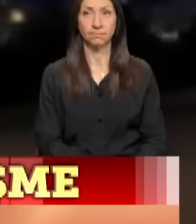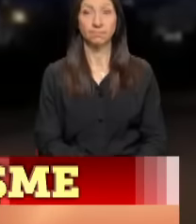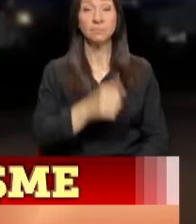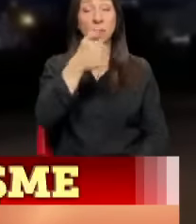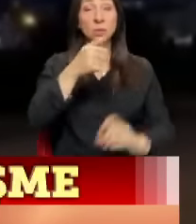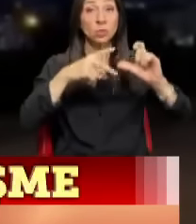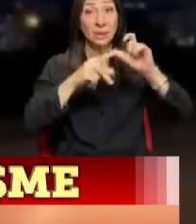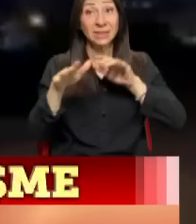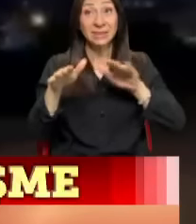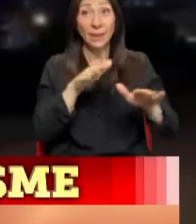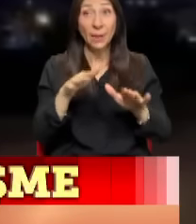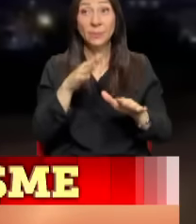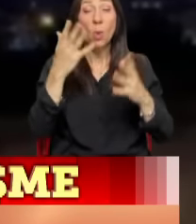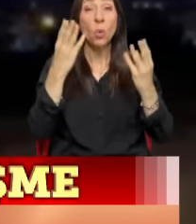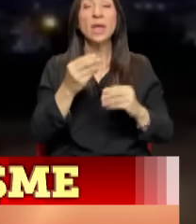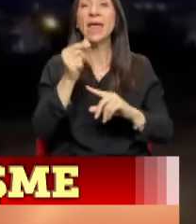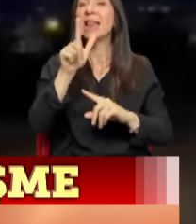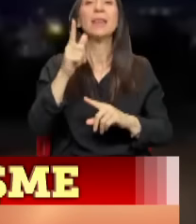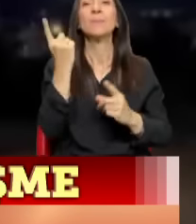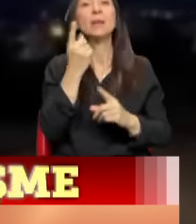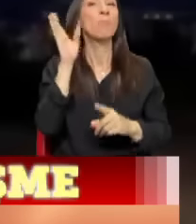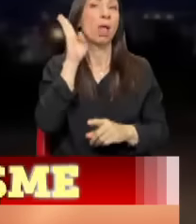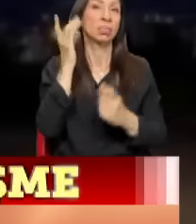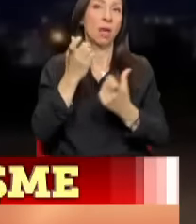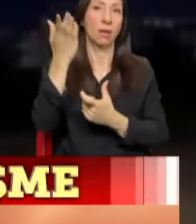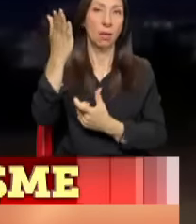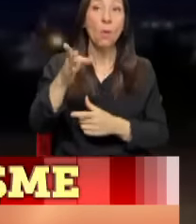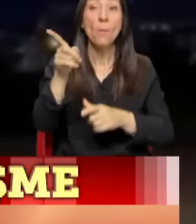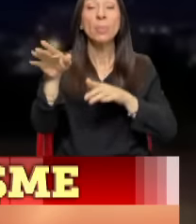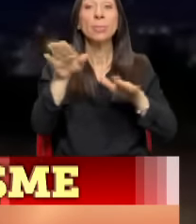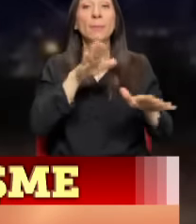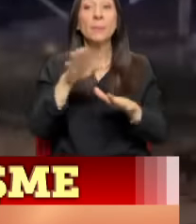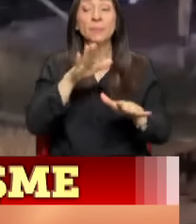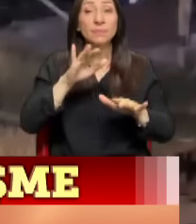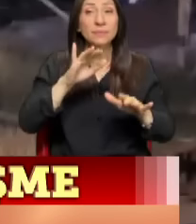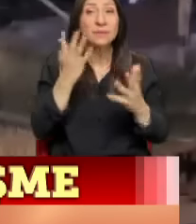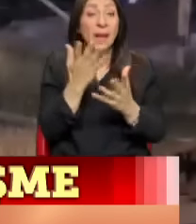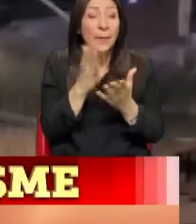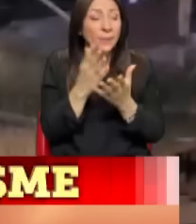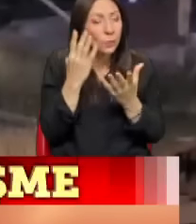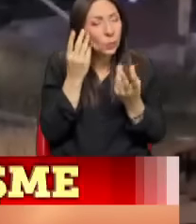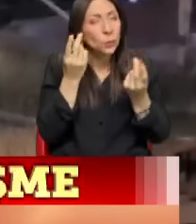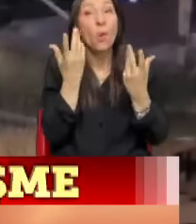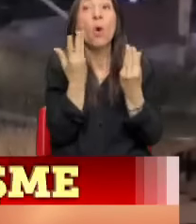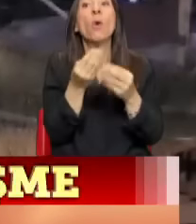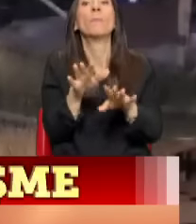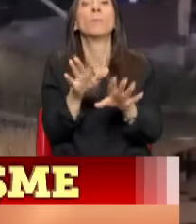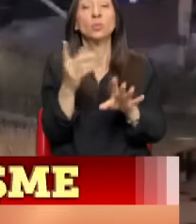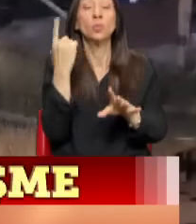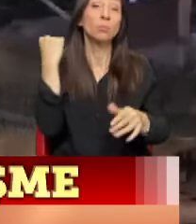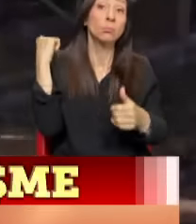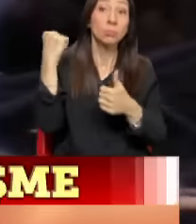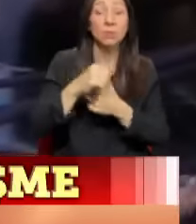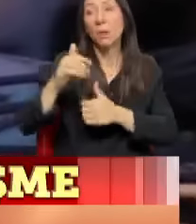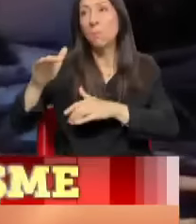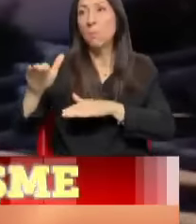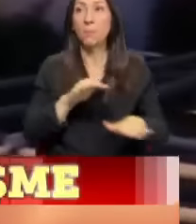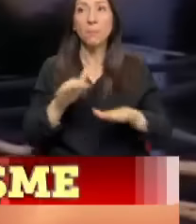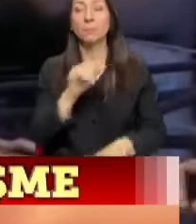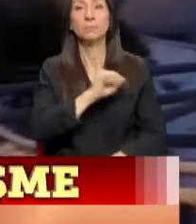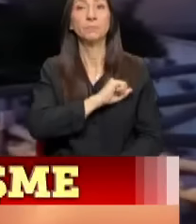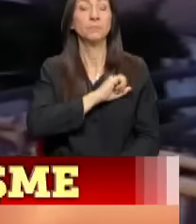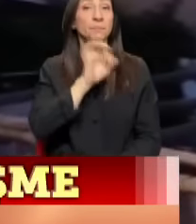6 Şubat depremlerinin vurduğu illerden biriydi Malatya. O depremlerin yaraları daha sarılmaya devam ederken dün bir kez daha deprem